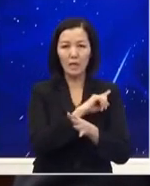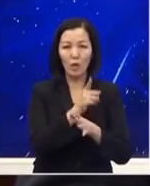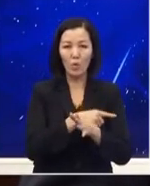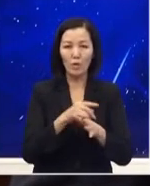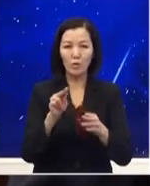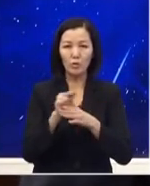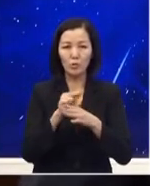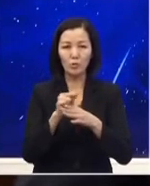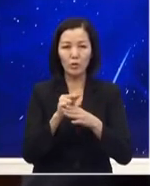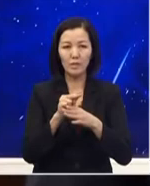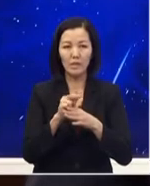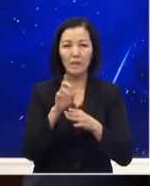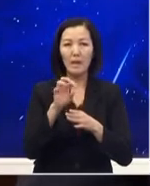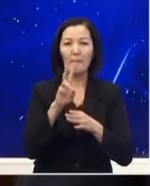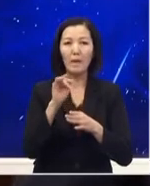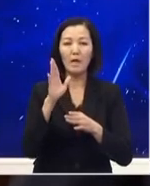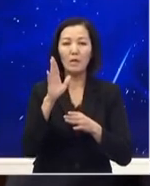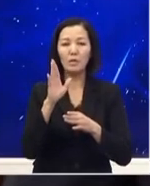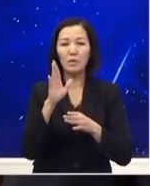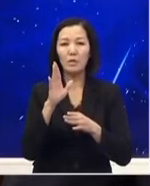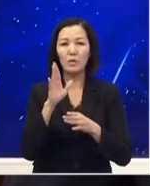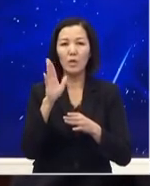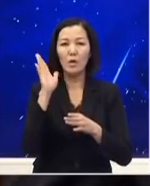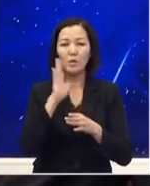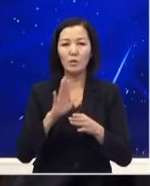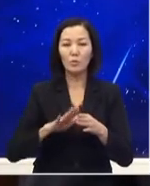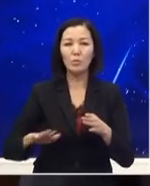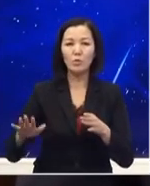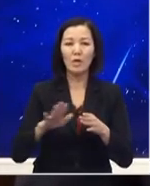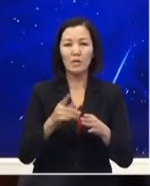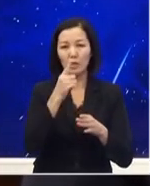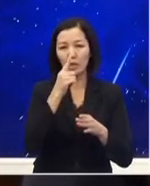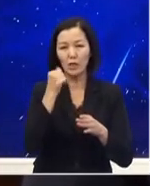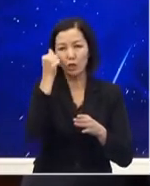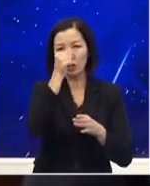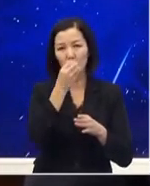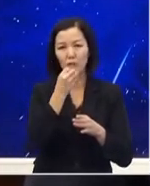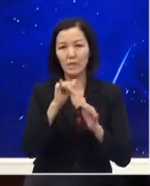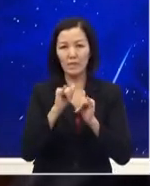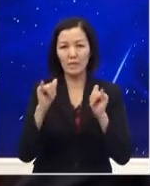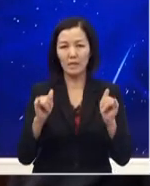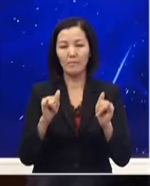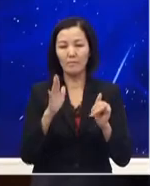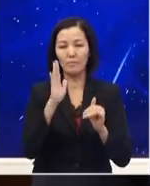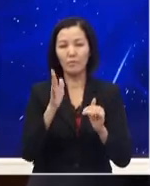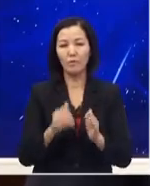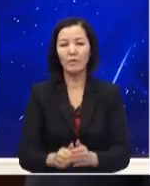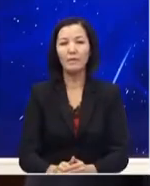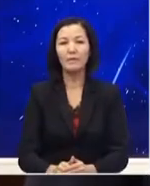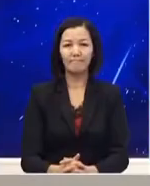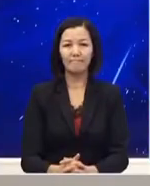етсек, мен ойлаймын, Балқаш жағажайы жақын жылдары жақсы дамып, жақсы объектілер сол жерде